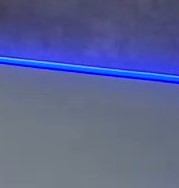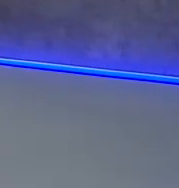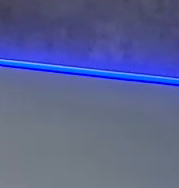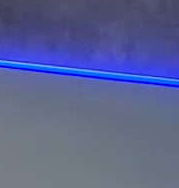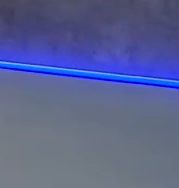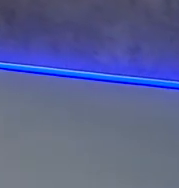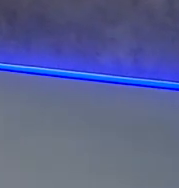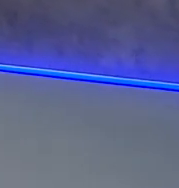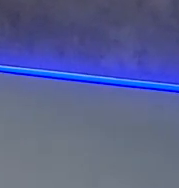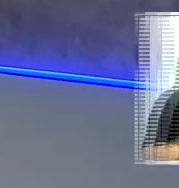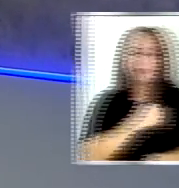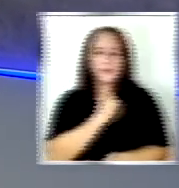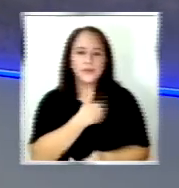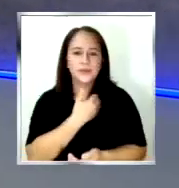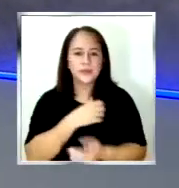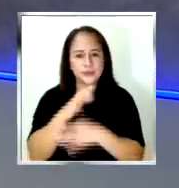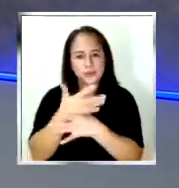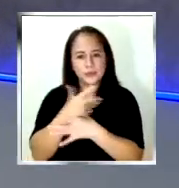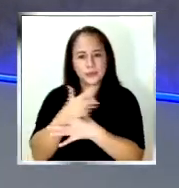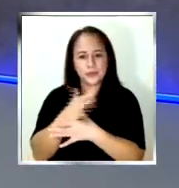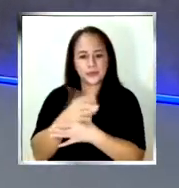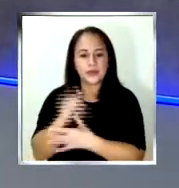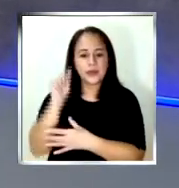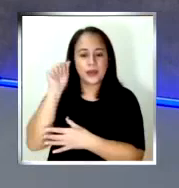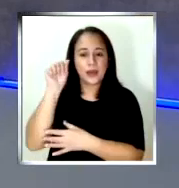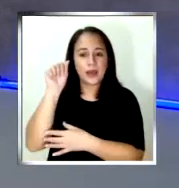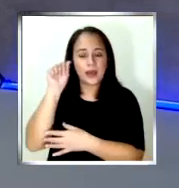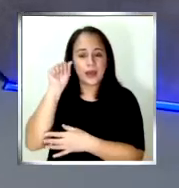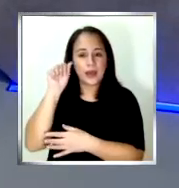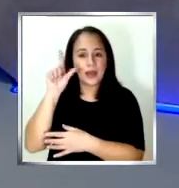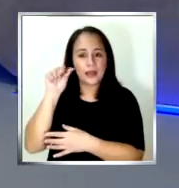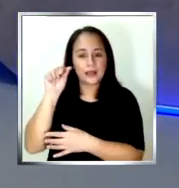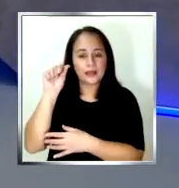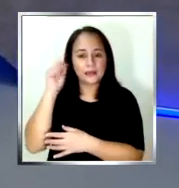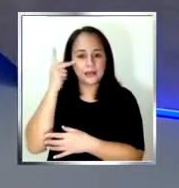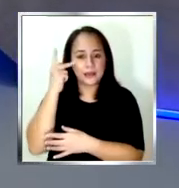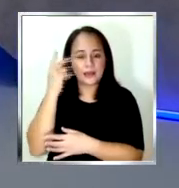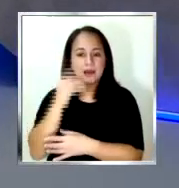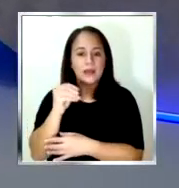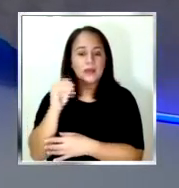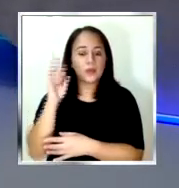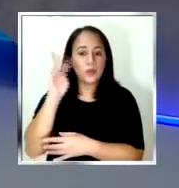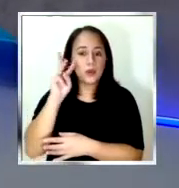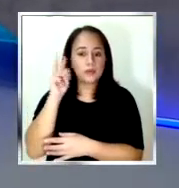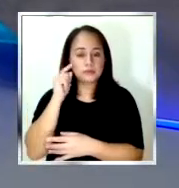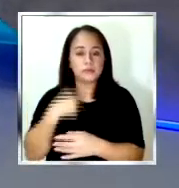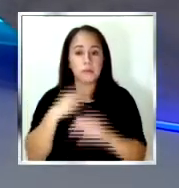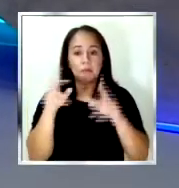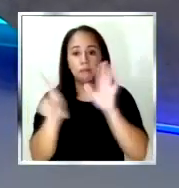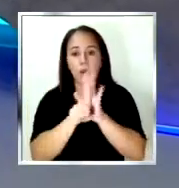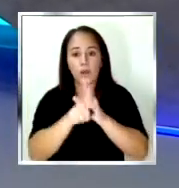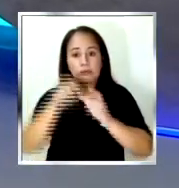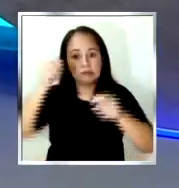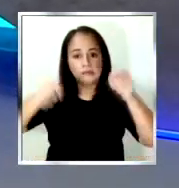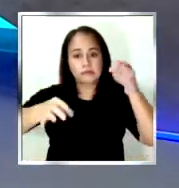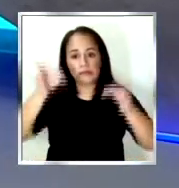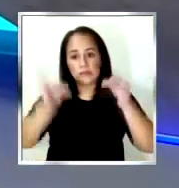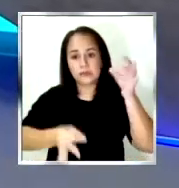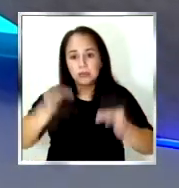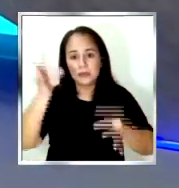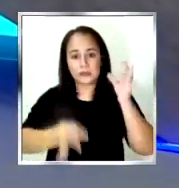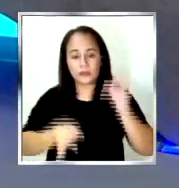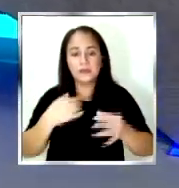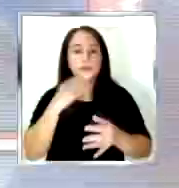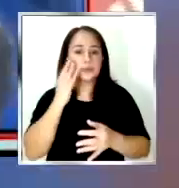Emosyonal na ibinahagi ni Allan K at Wally Bayola sa Bawal Judgmental segment ng Itbulaga ang kanilang karanasan ng